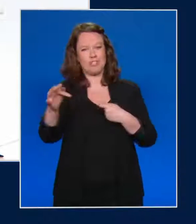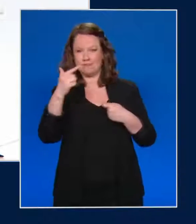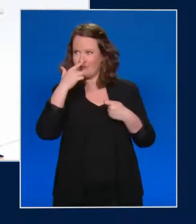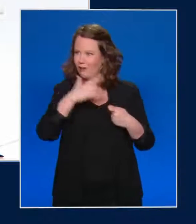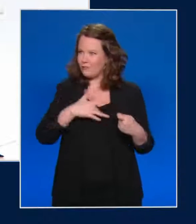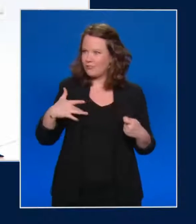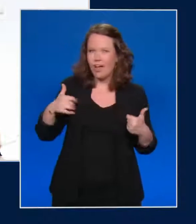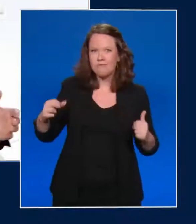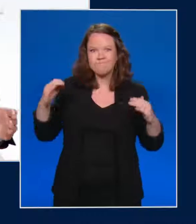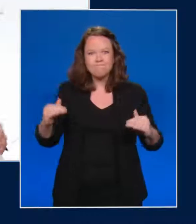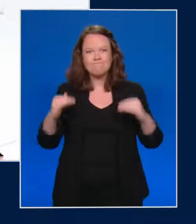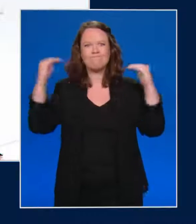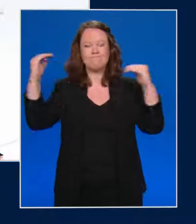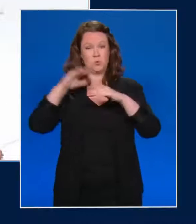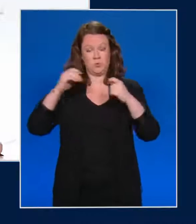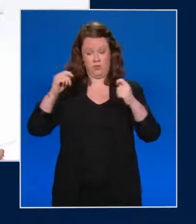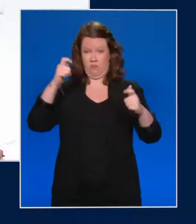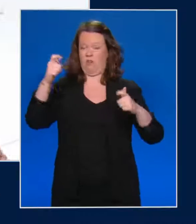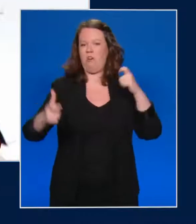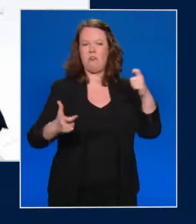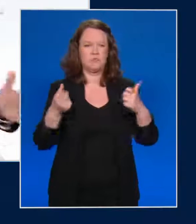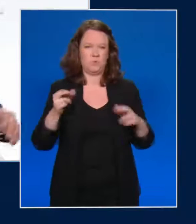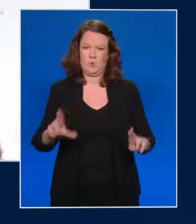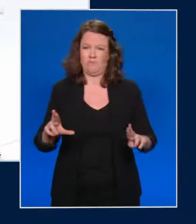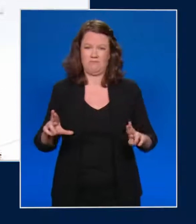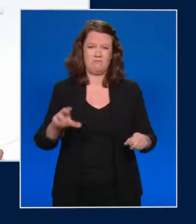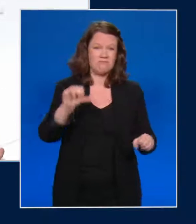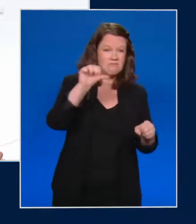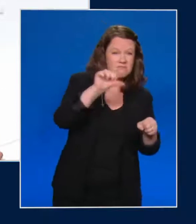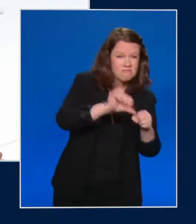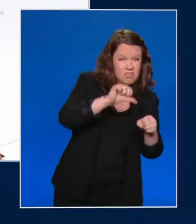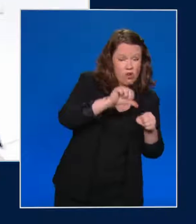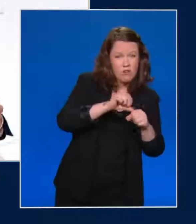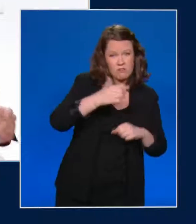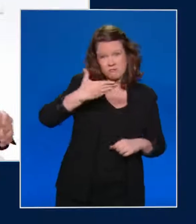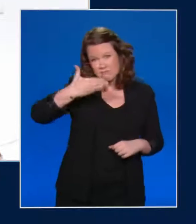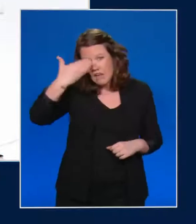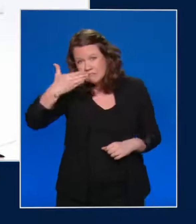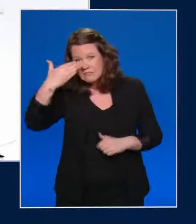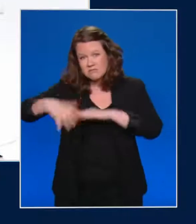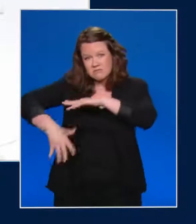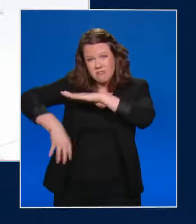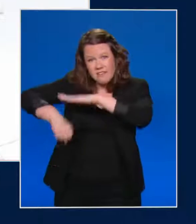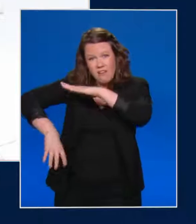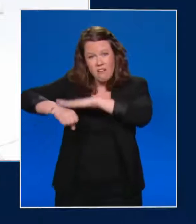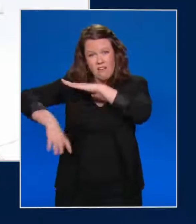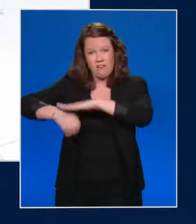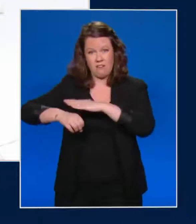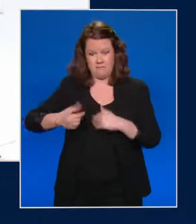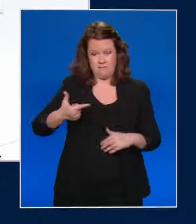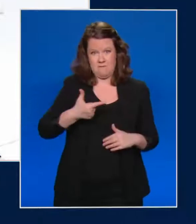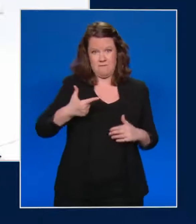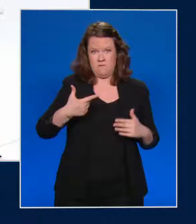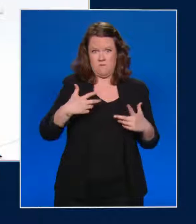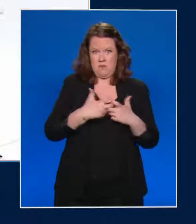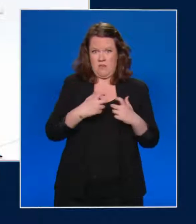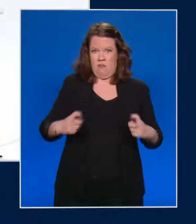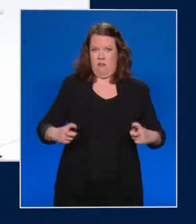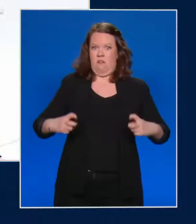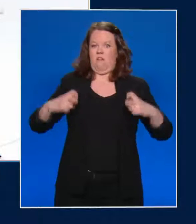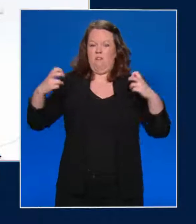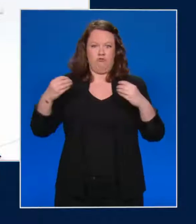le renchérissement du prix du pétrole du gaz des matières premières a et aura des conséquences sur notre pouvoir d'achat demain le prix